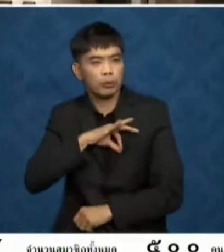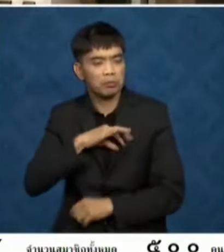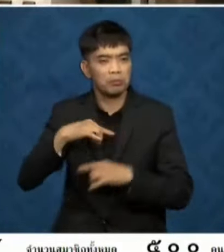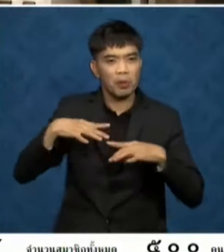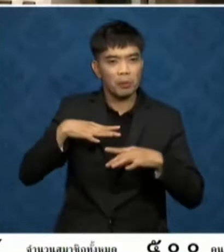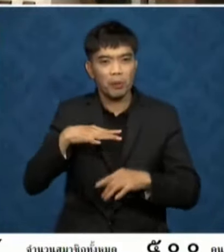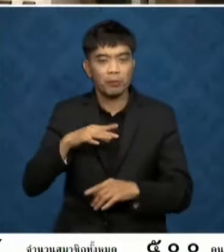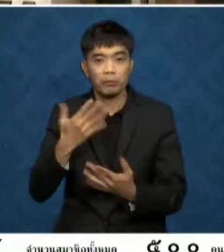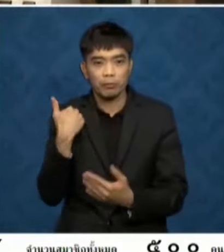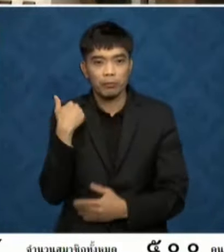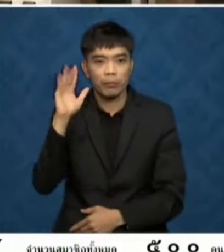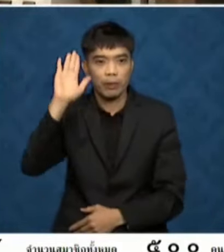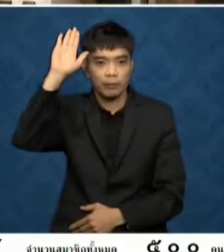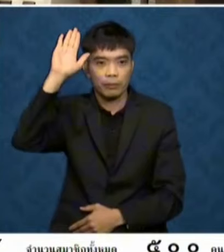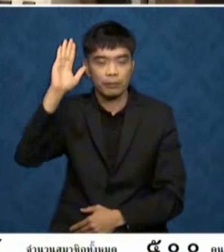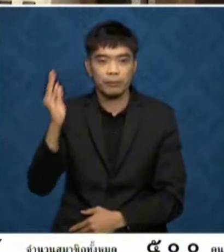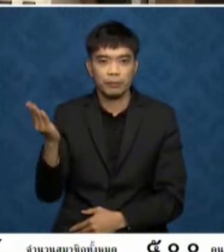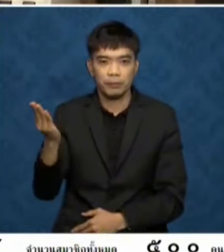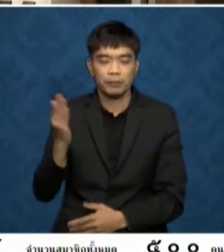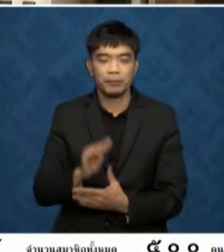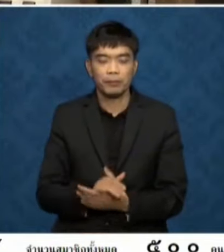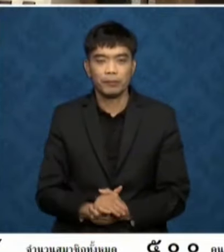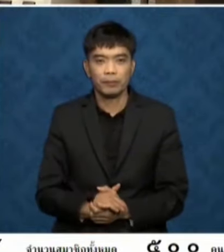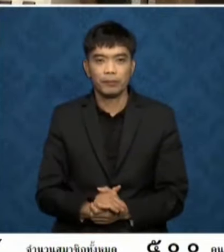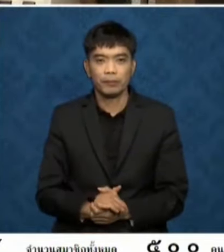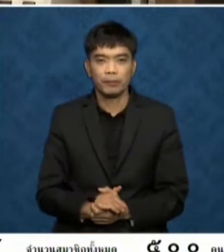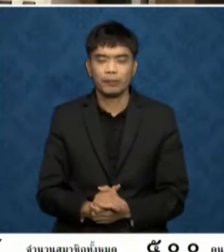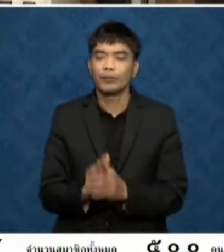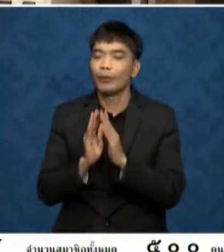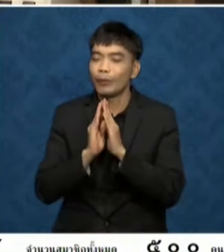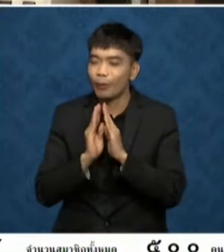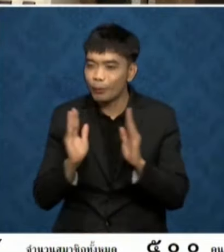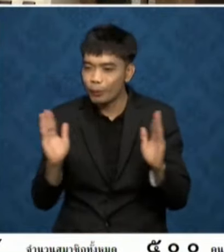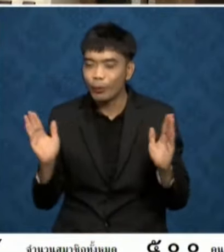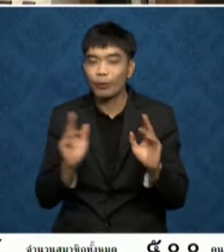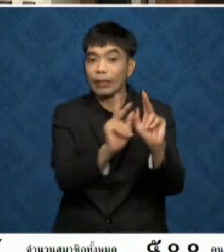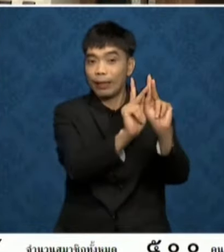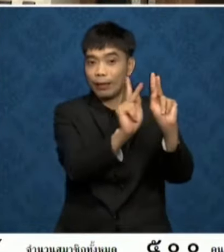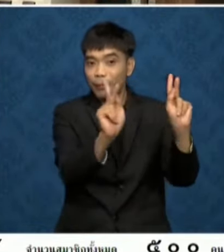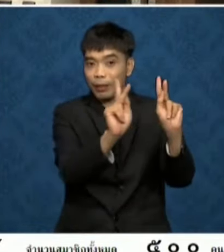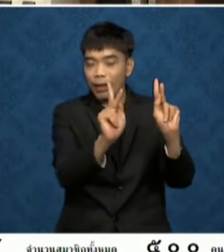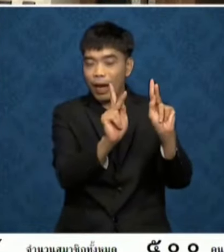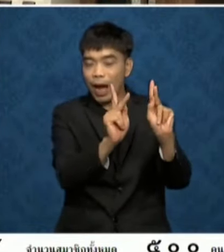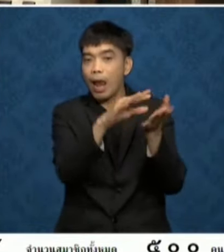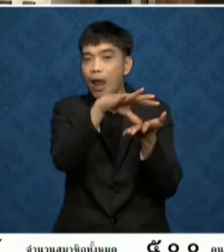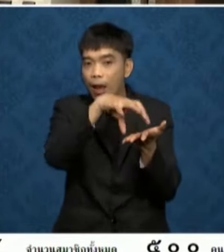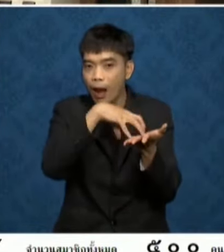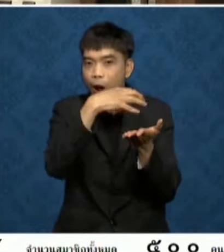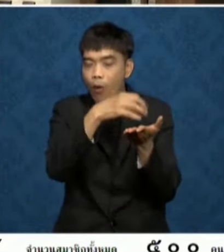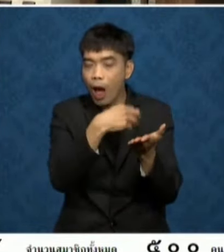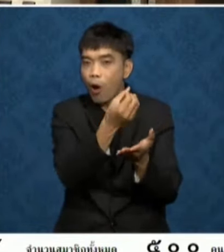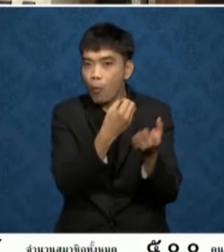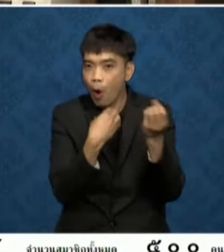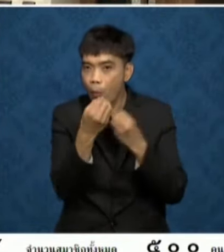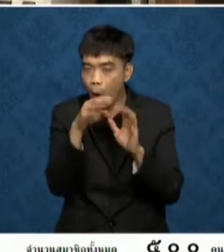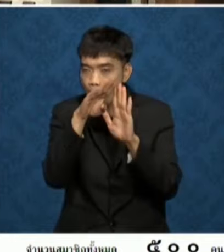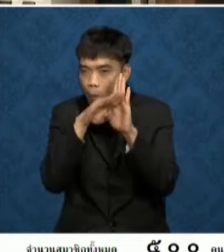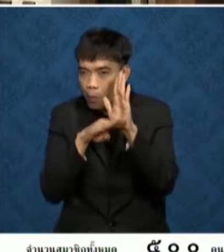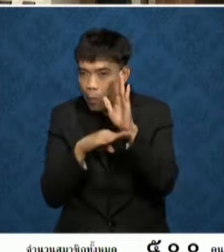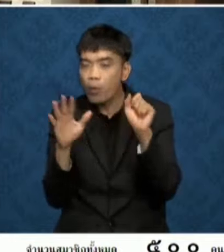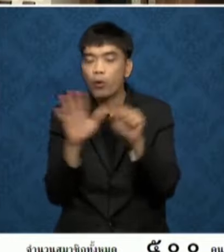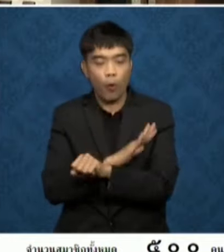ครับ เชิญครับท่านกันพงศ์ครับ ครับผมก็ต้องขอบคุณท่านกรรมการนะครับที่ให้ข้อมูลได้อย่างครบถ้วนแล้วนะครับแ